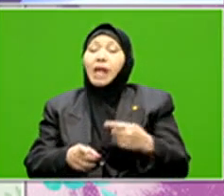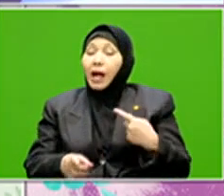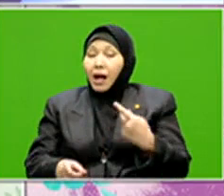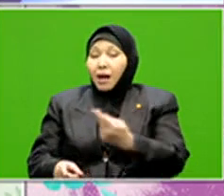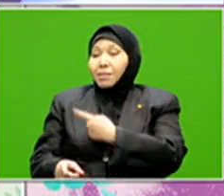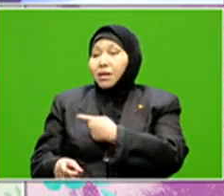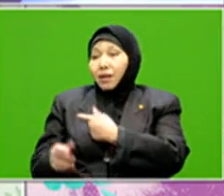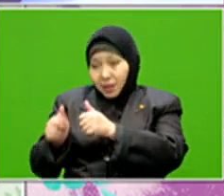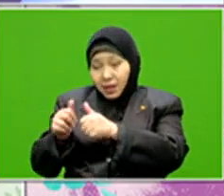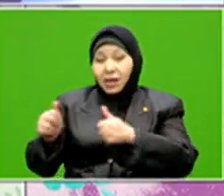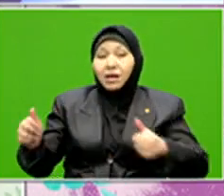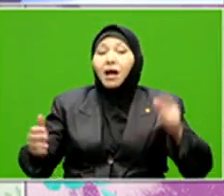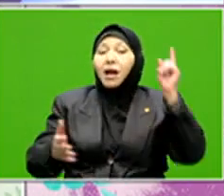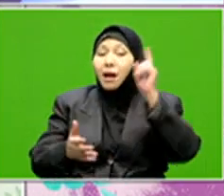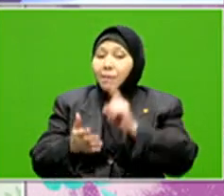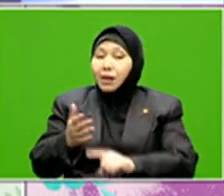نترك ما